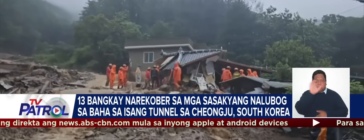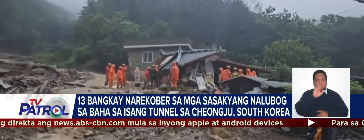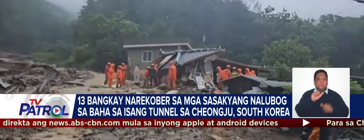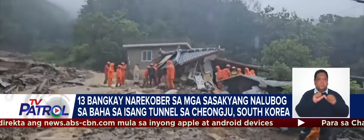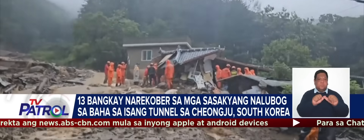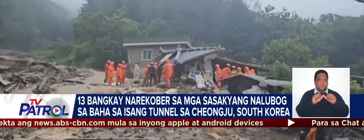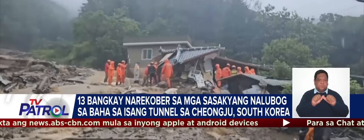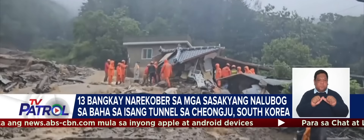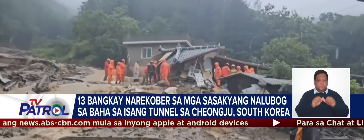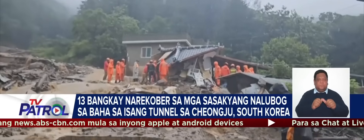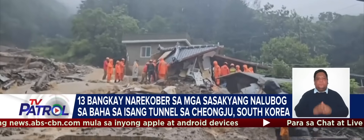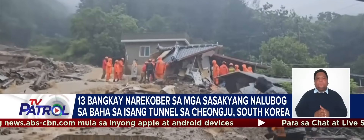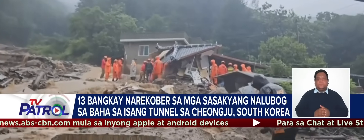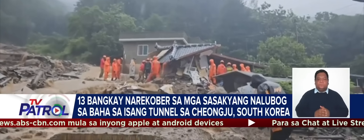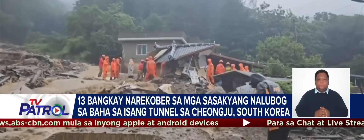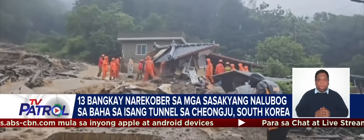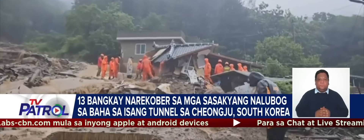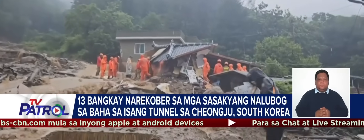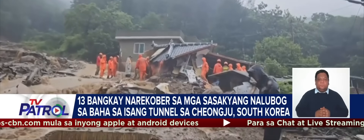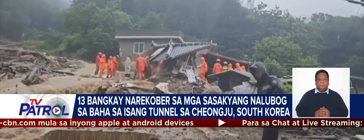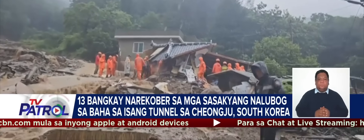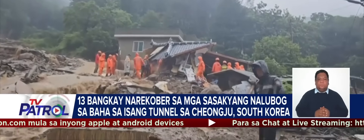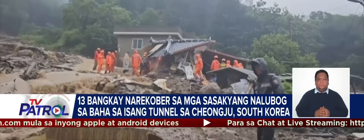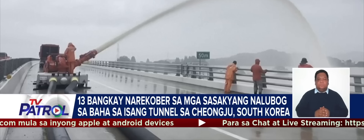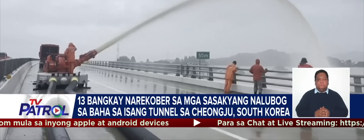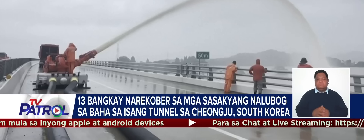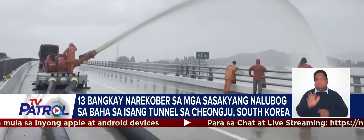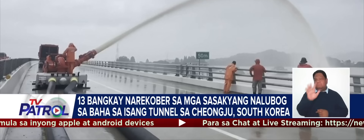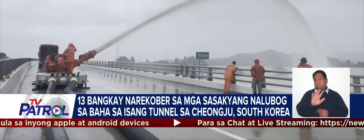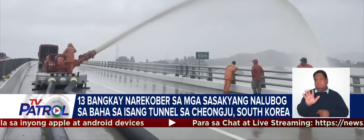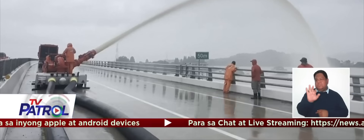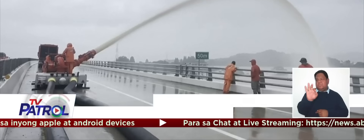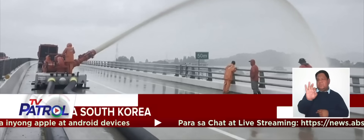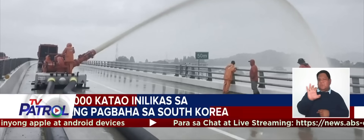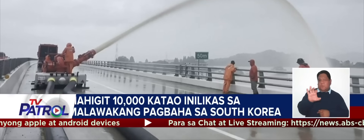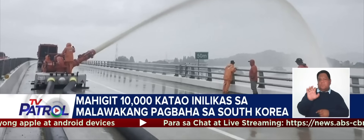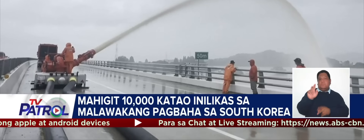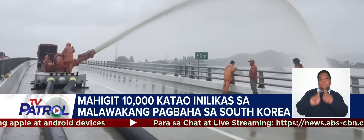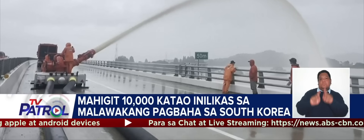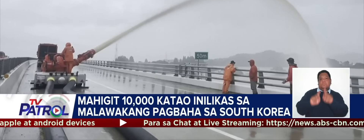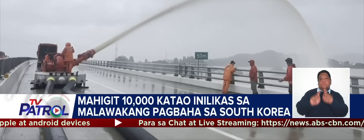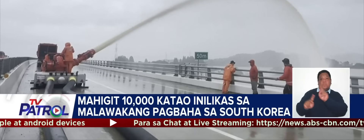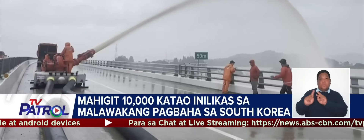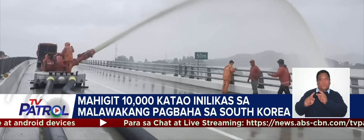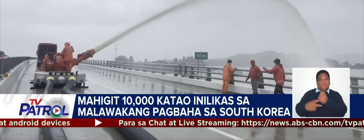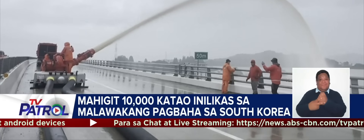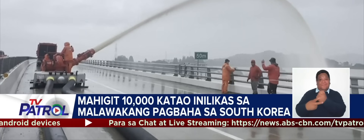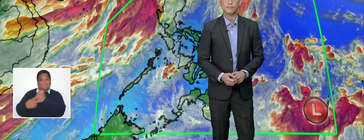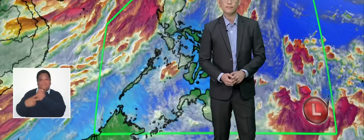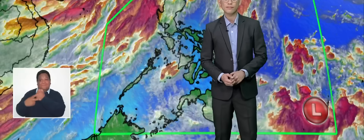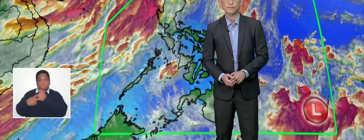search and rescue operations at mahigit 900 rescuers kasama na ang divers ang naka-deploy.